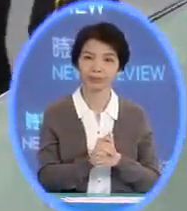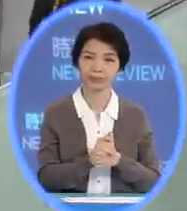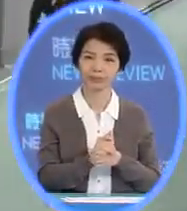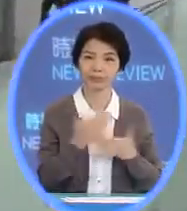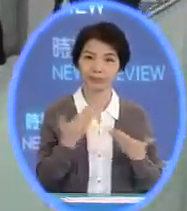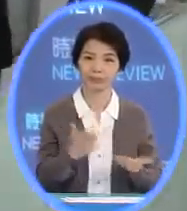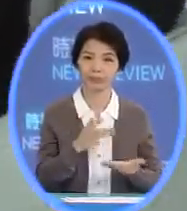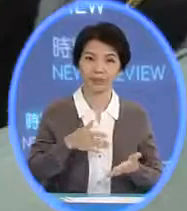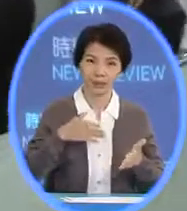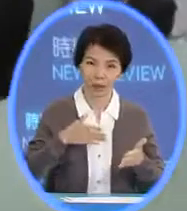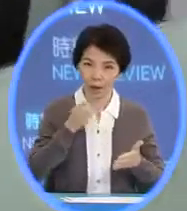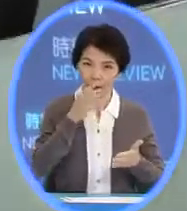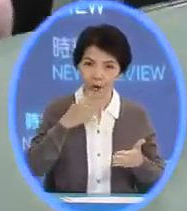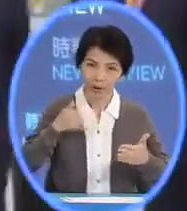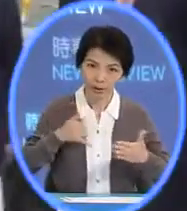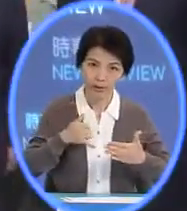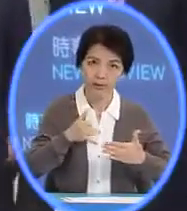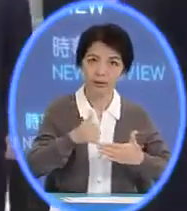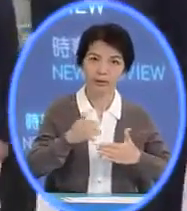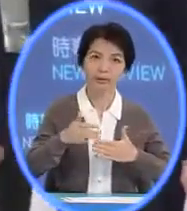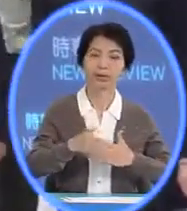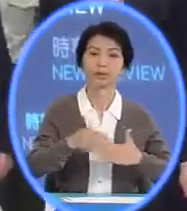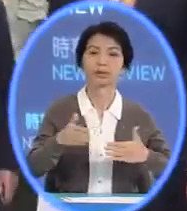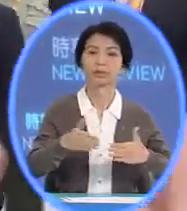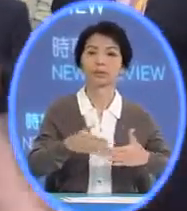亦都途经本港入境处和海关的设施，